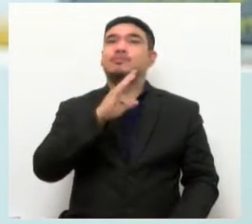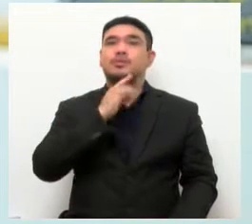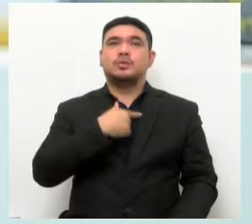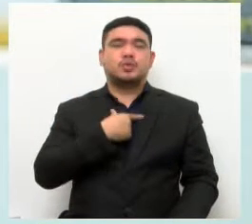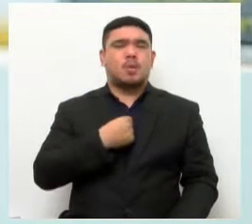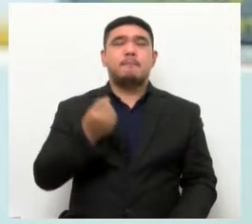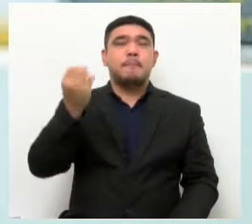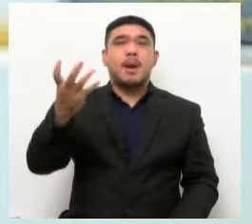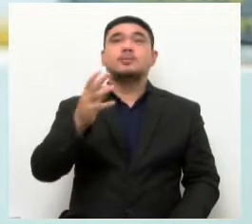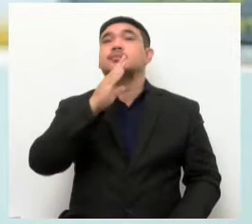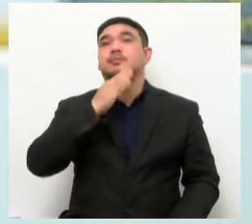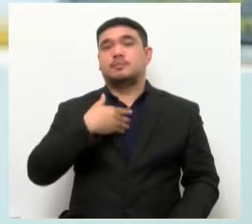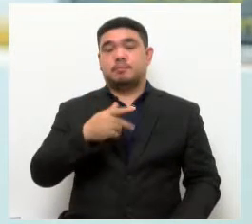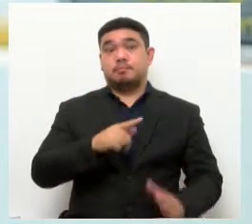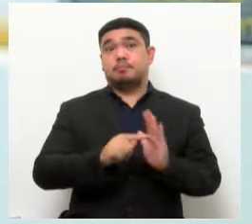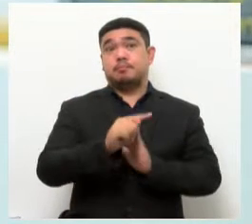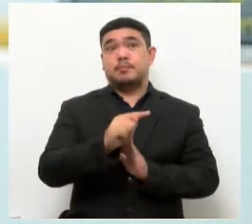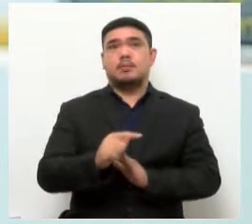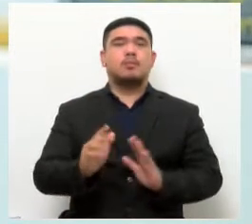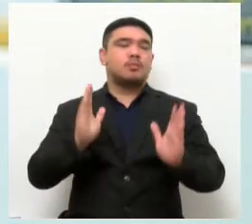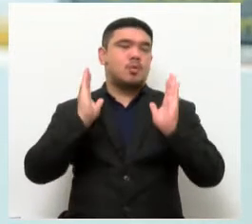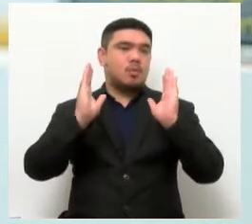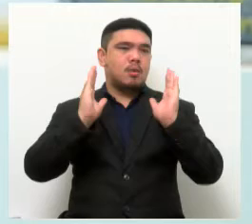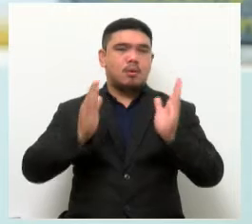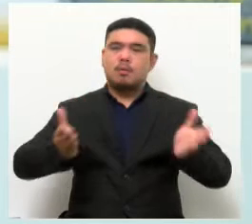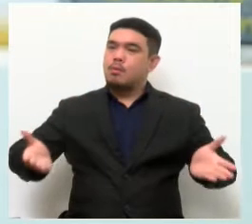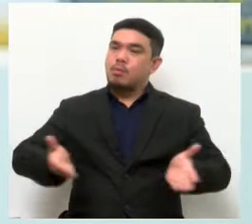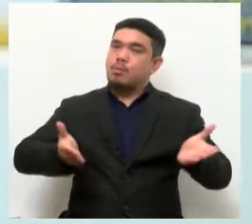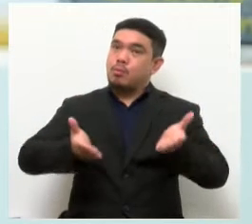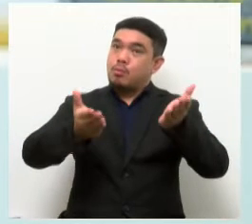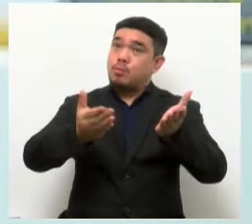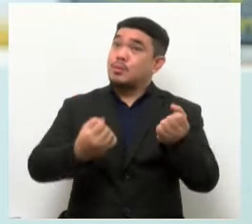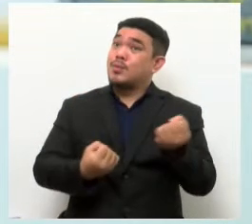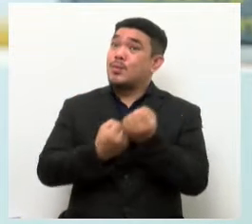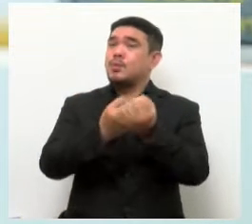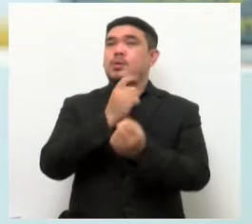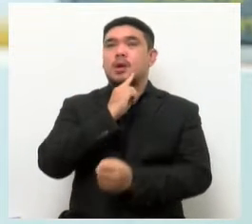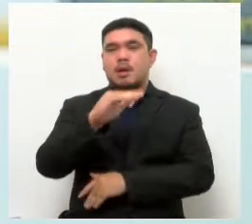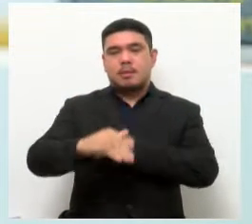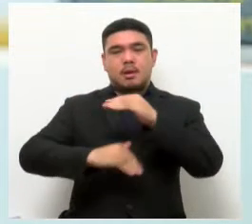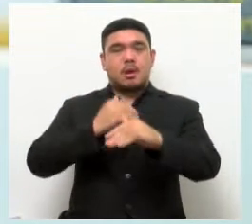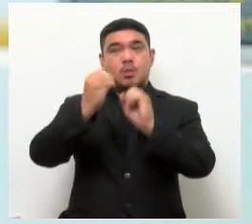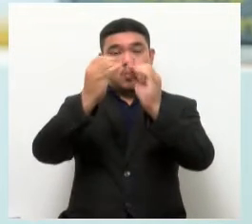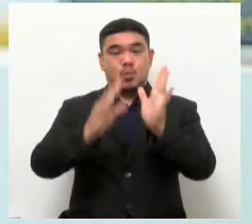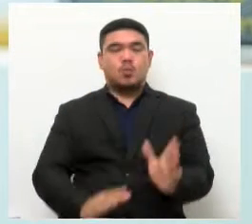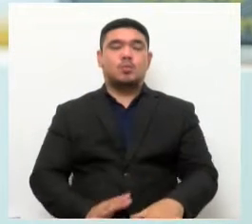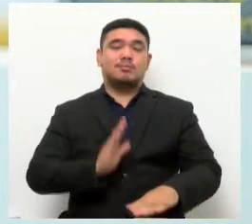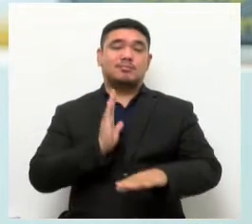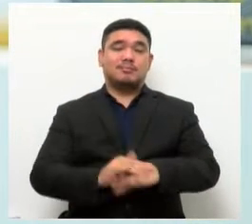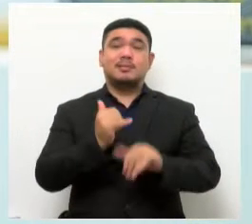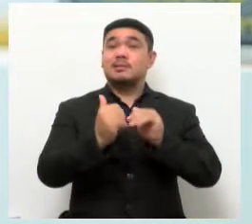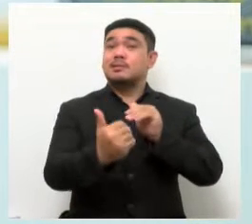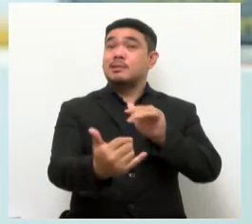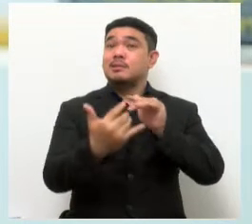พื้นที่การศึกษาประถมศึกษาตากเขต2จึงมีนโยบายที่จะส่งเสริมสนับสนุนให้มีการพัฒนาครูในด้านทักษะการสื่อสารภ